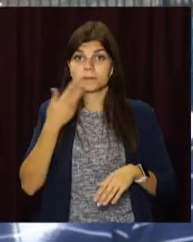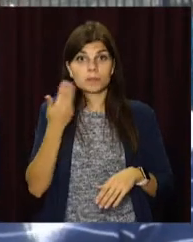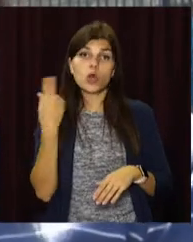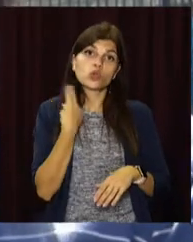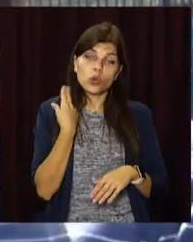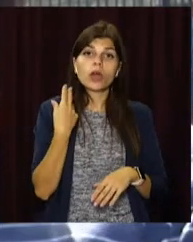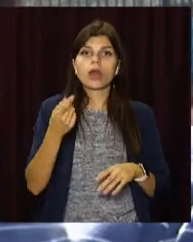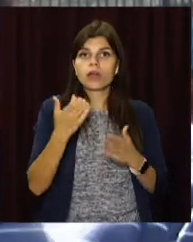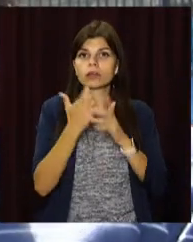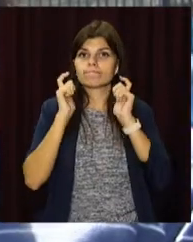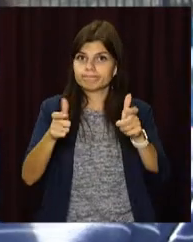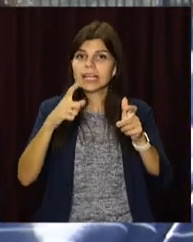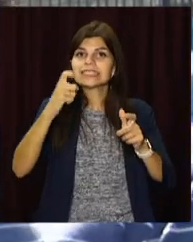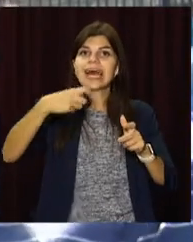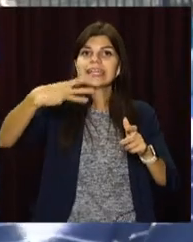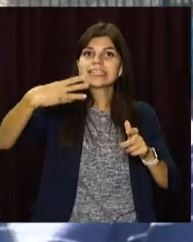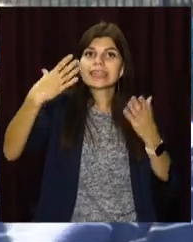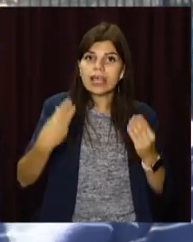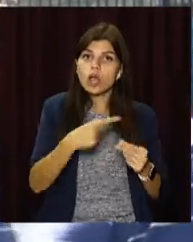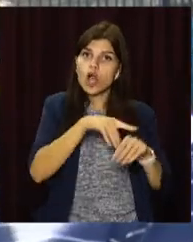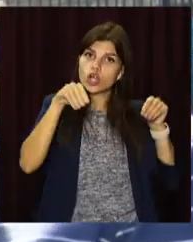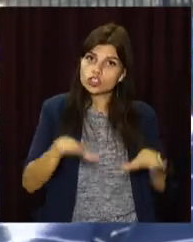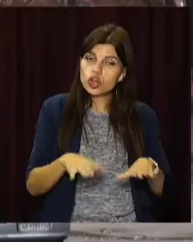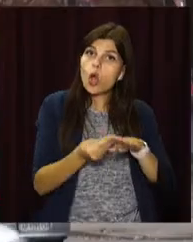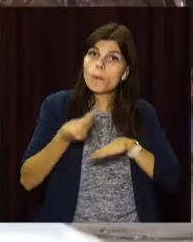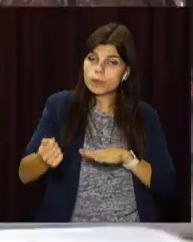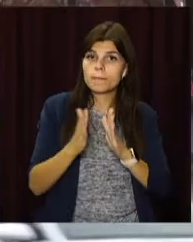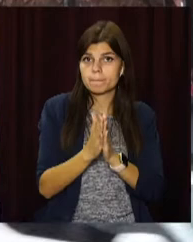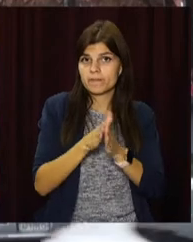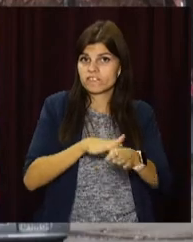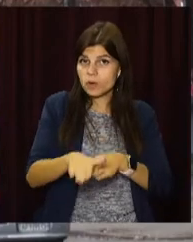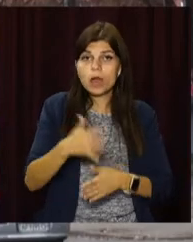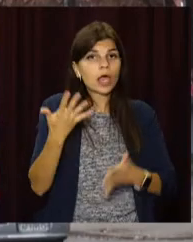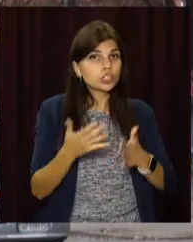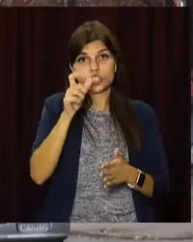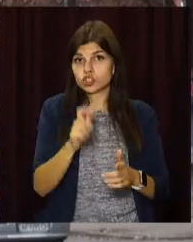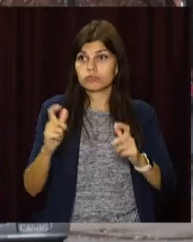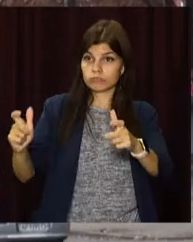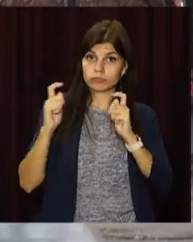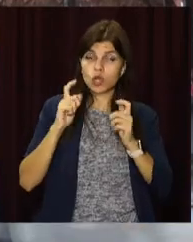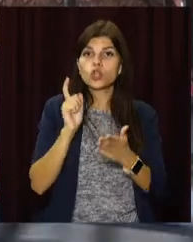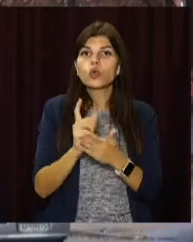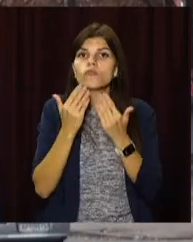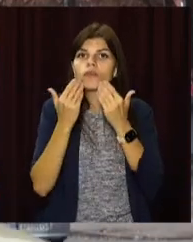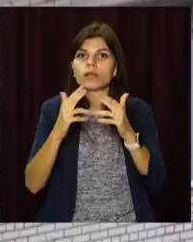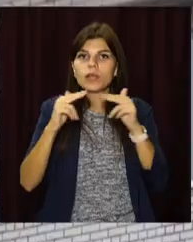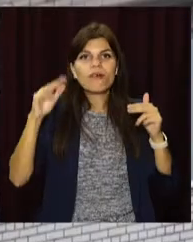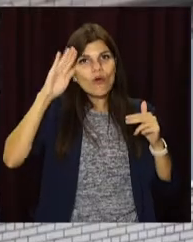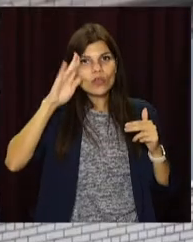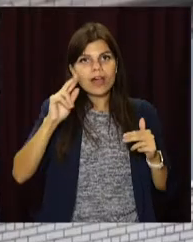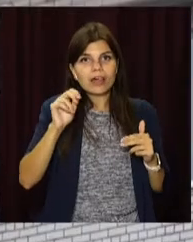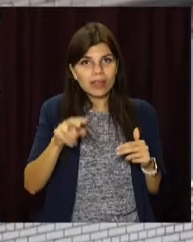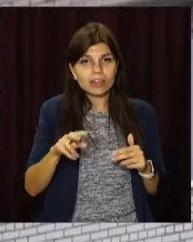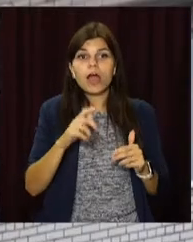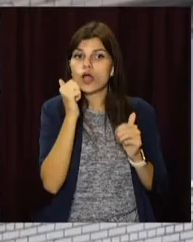за 30 дней и даем ему возможность принять решение по оплате. Отримавши таке сповіщення, боржник має звернутися до Дніпроводоканалу. З